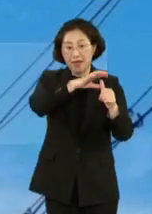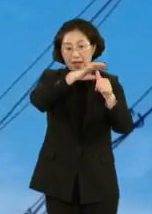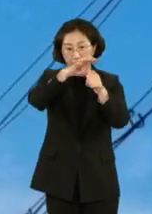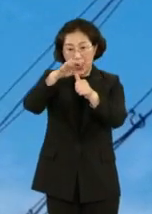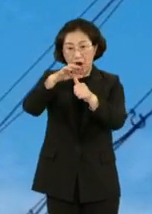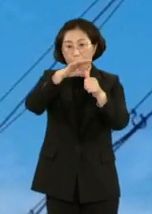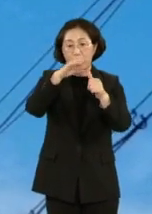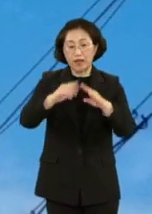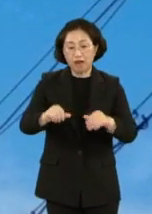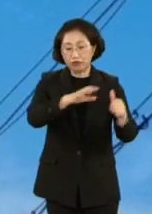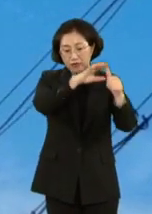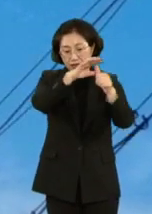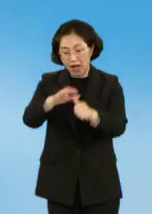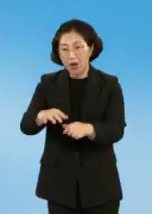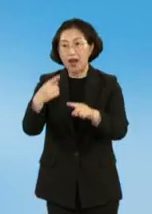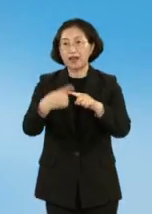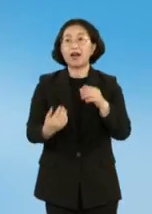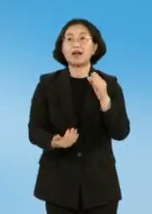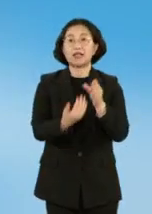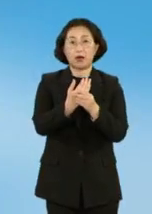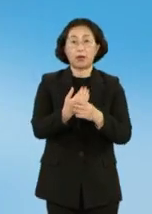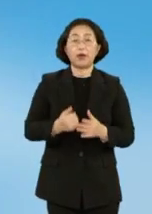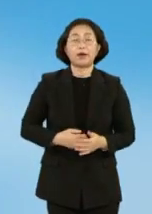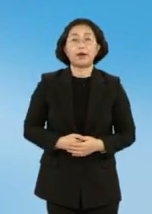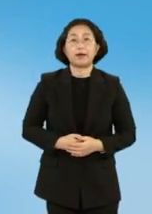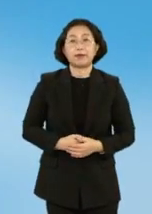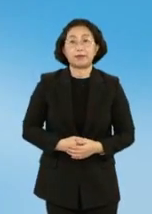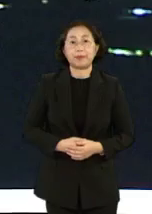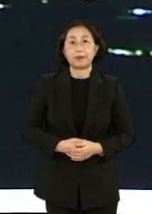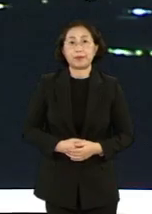하고 착륙하던 중 발생한 것으로 조사됐습니다.